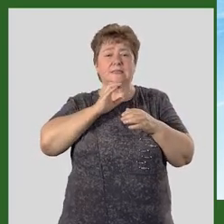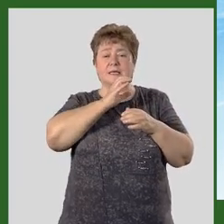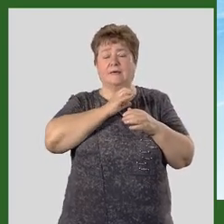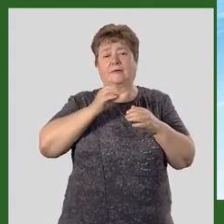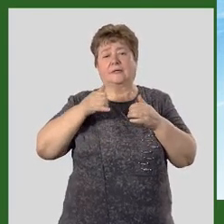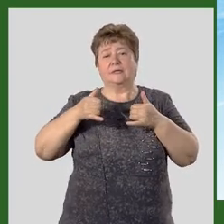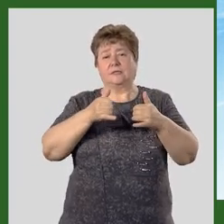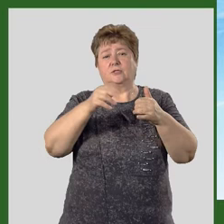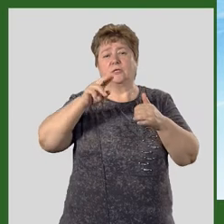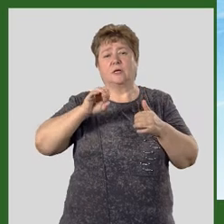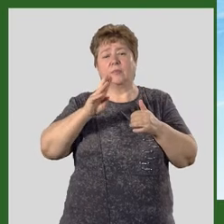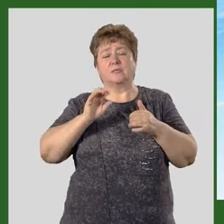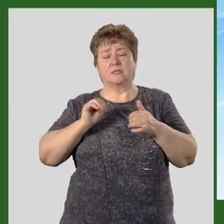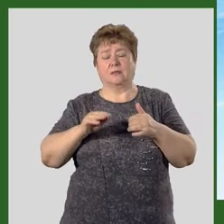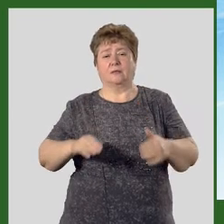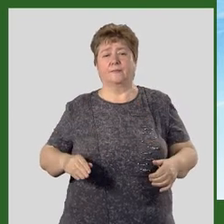пассатные течения.